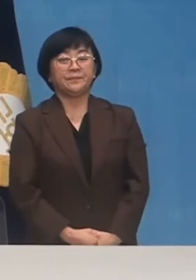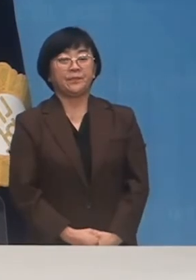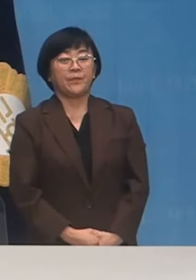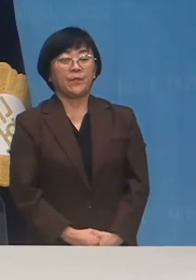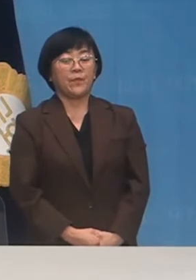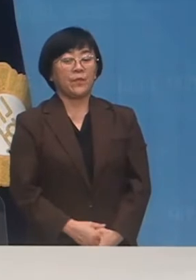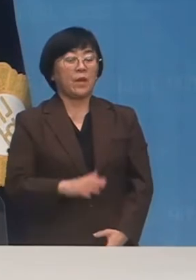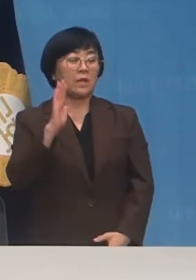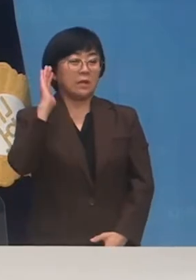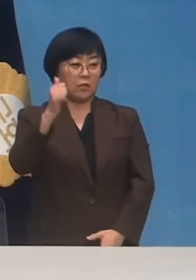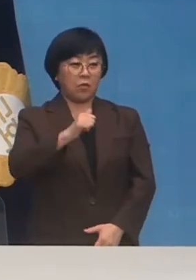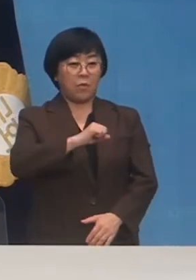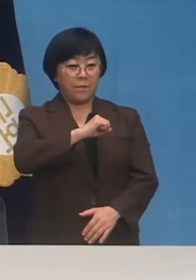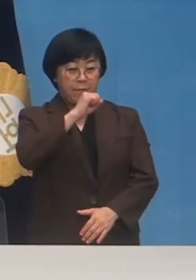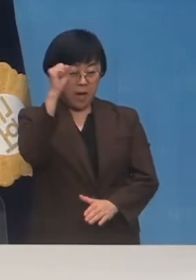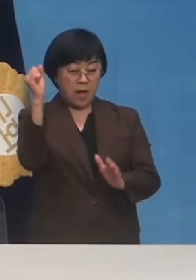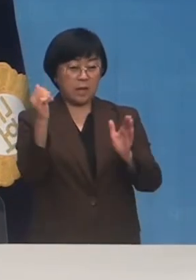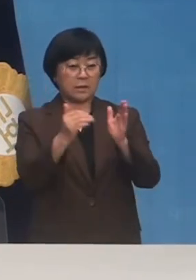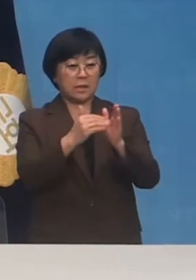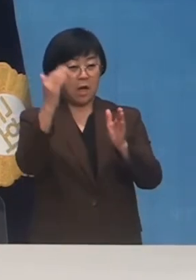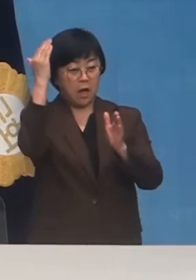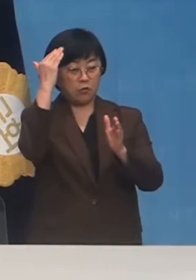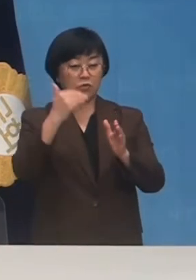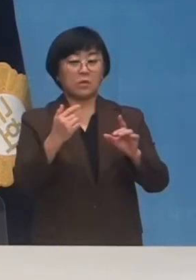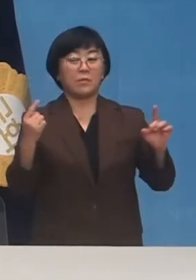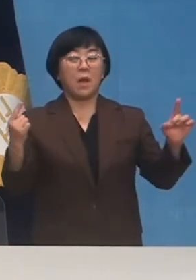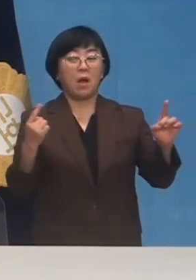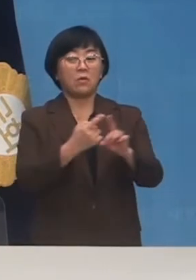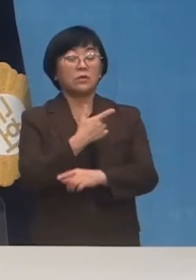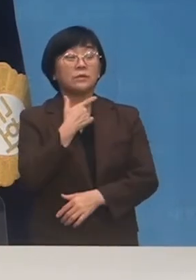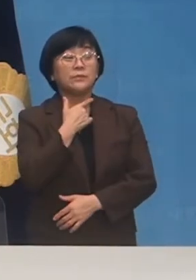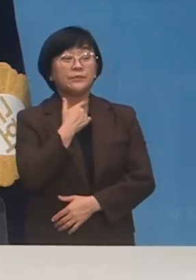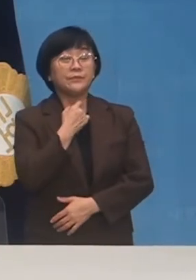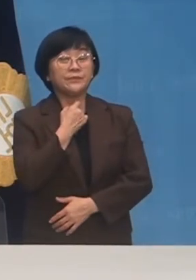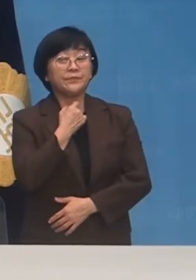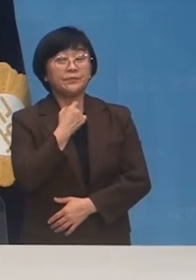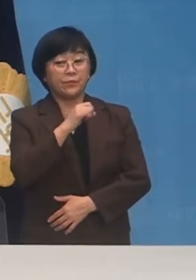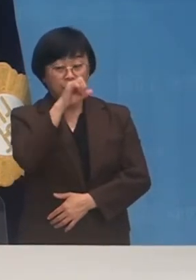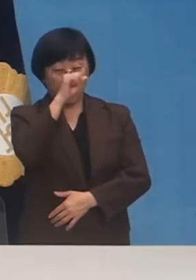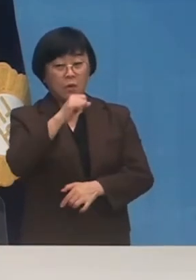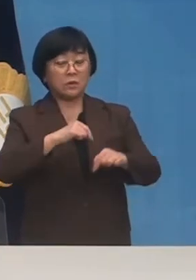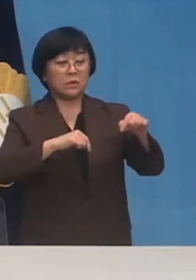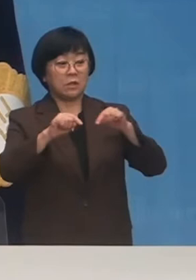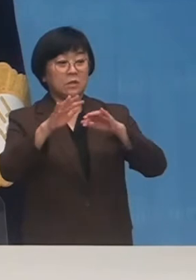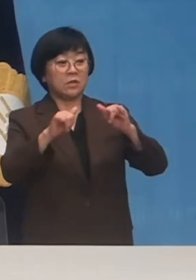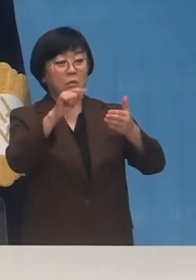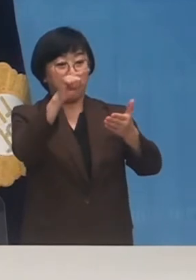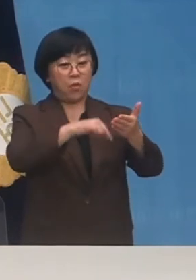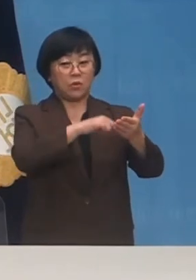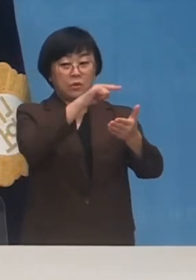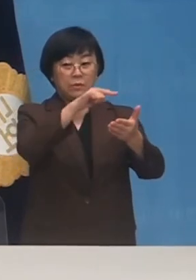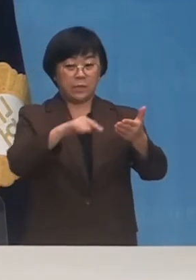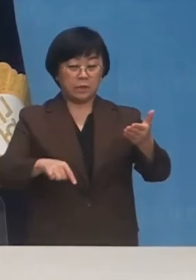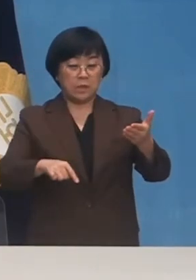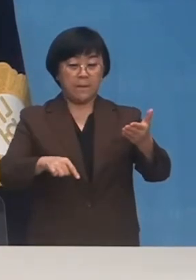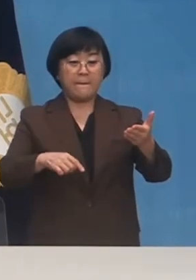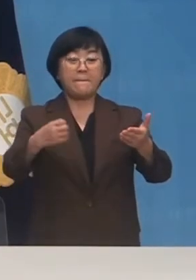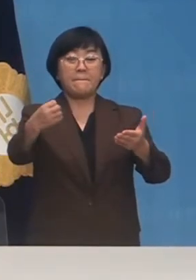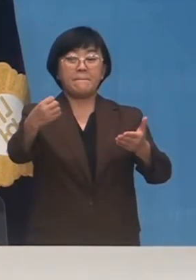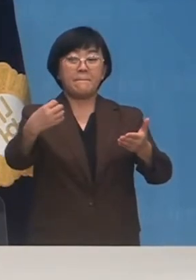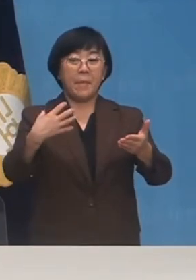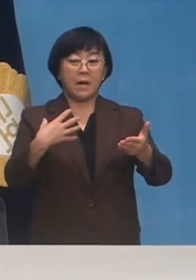꼭 대통령이 되어 대한민국을 바꾸고 싶습니다. 좋은 정치로 보답하겠습니다 라고